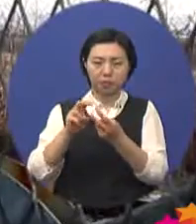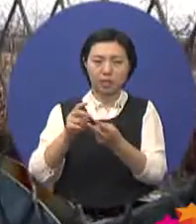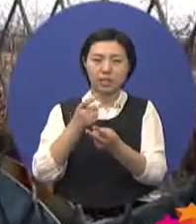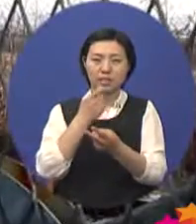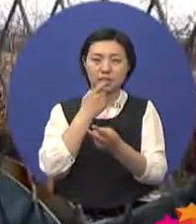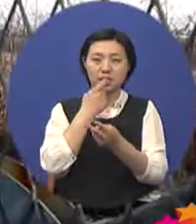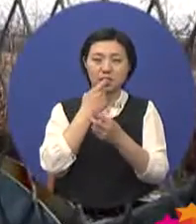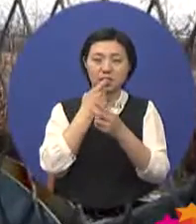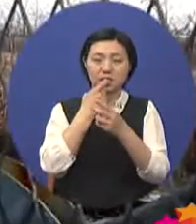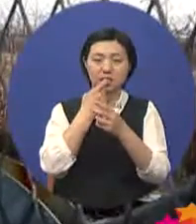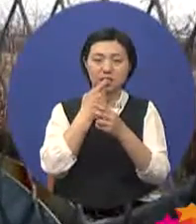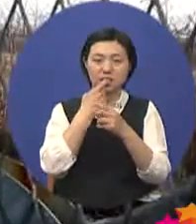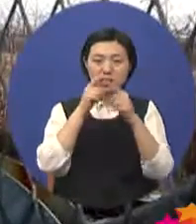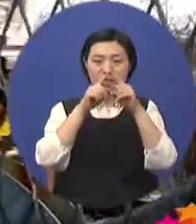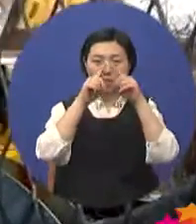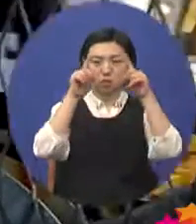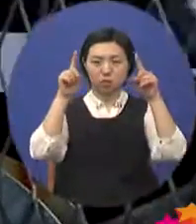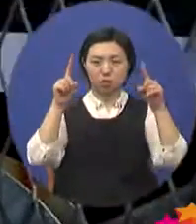하얀